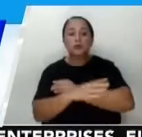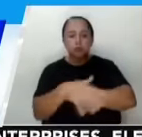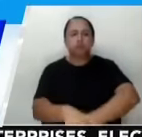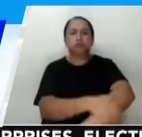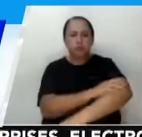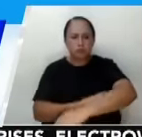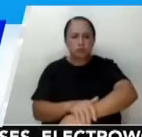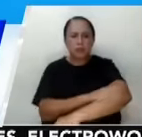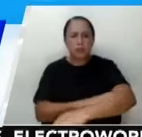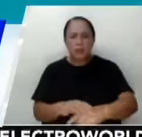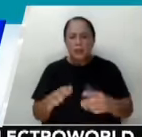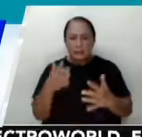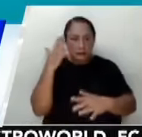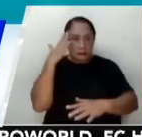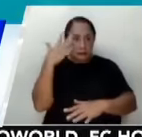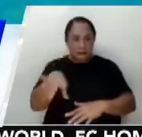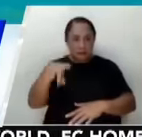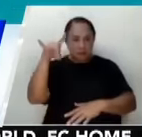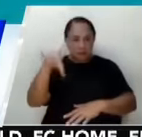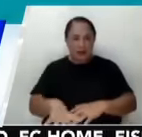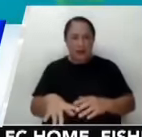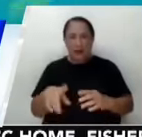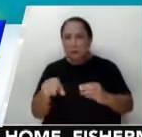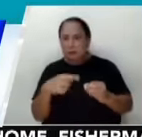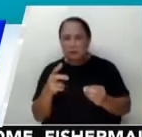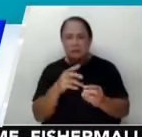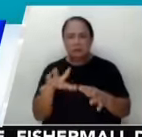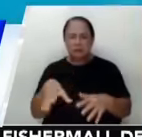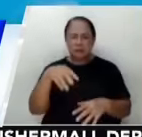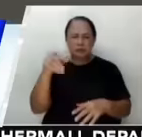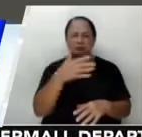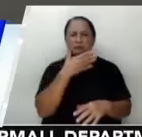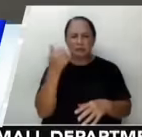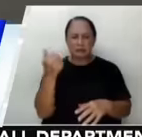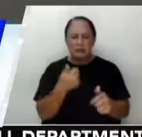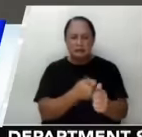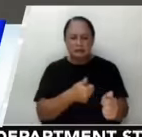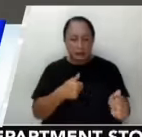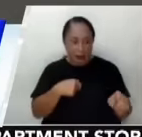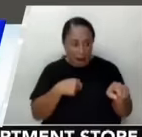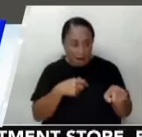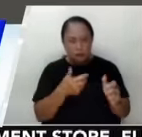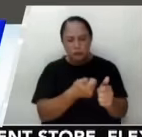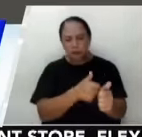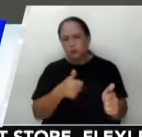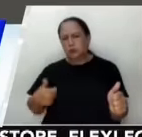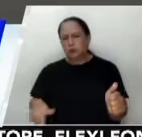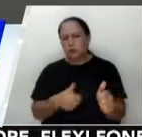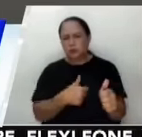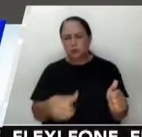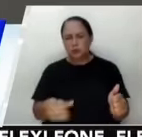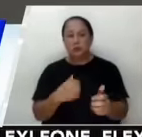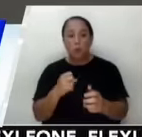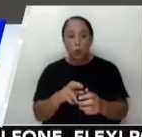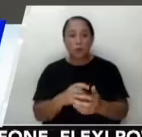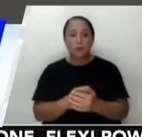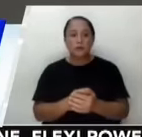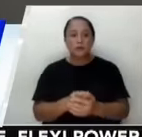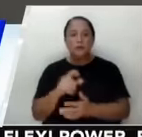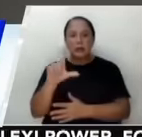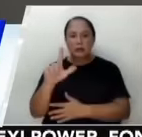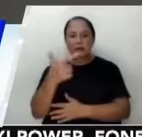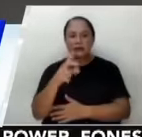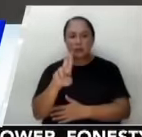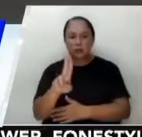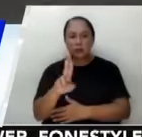na kaalaman sa jellyfish, mabuti nang umiwas sa lahat ng uri nito. Dapat din daw ipahinto muna ng local government ang paliligo